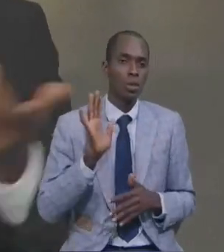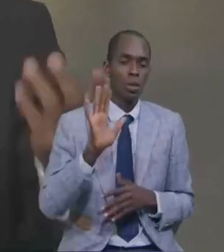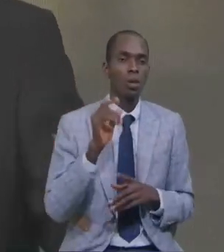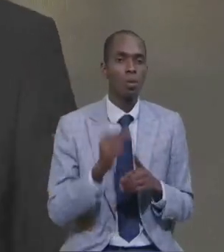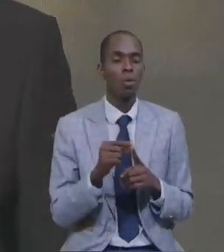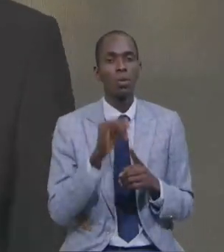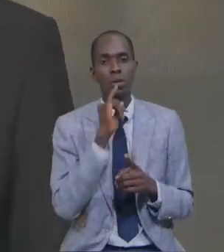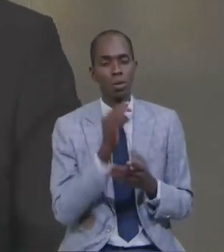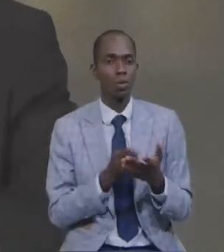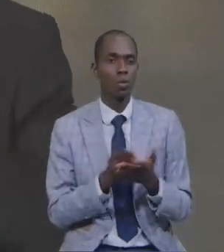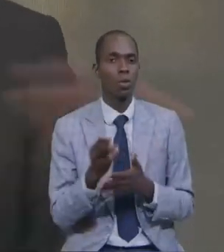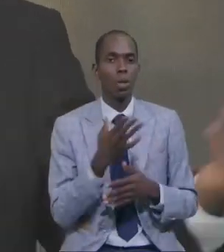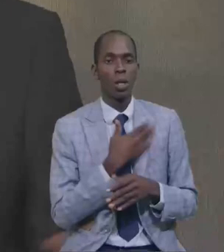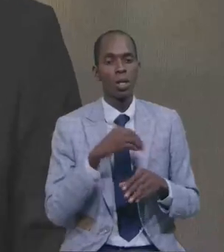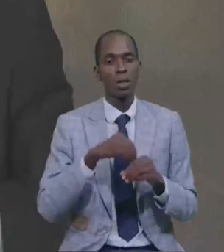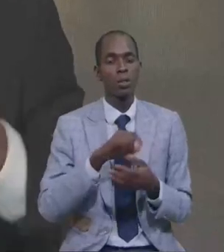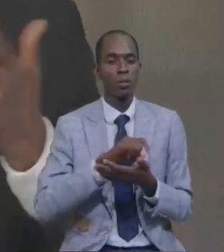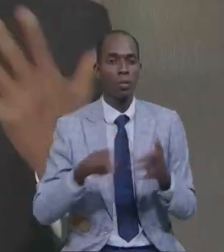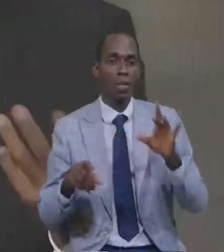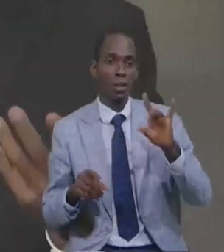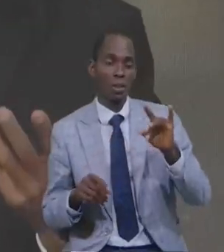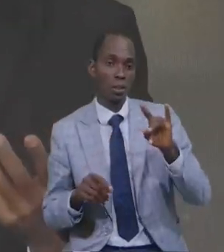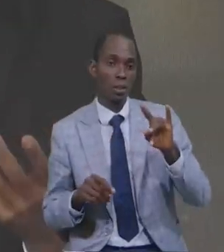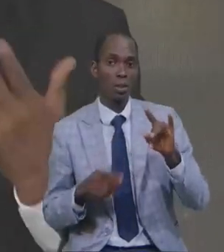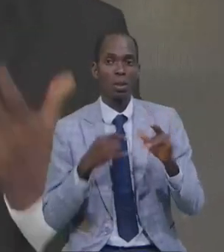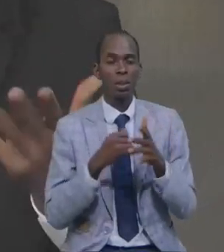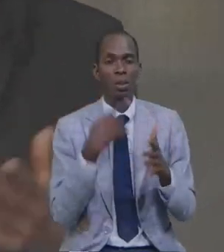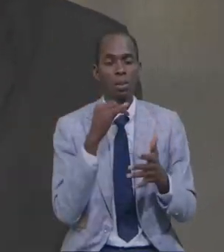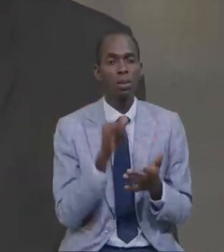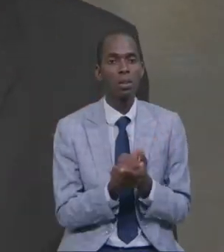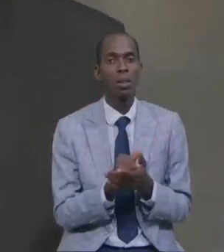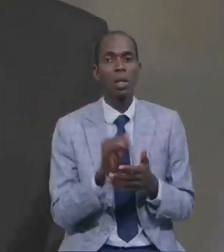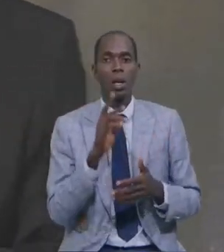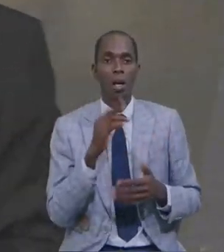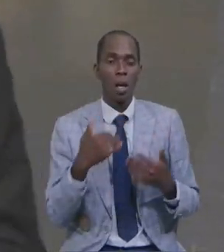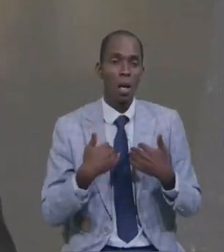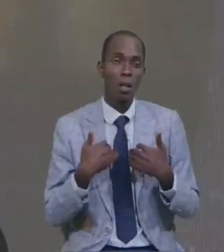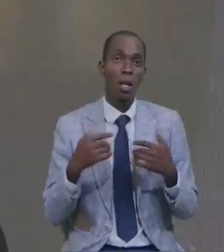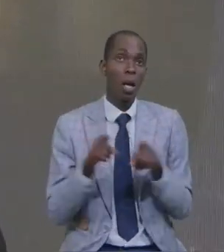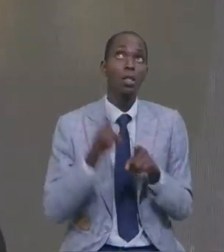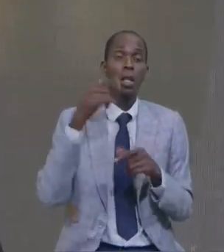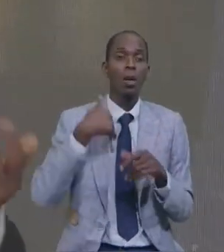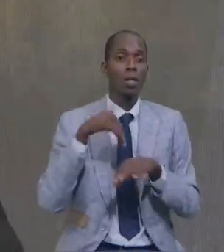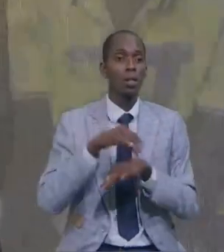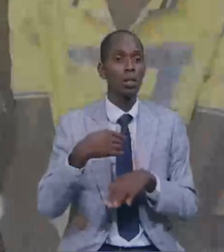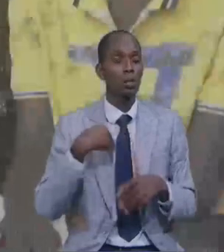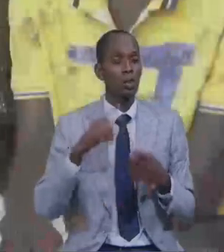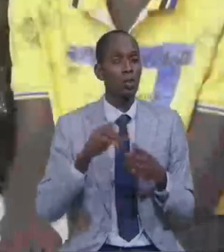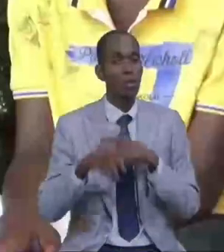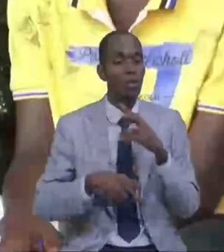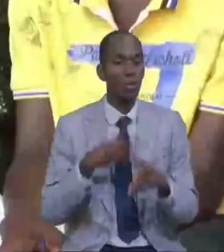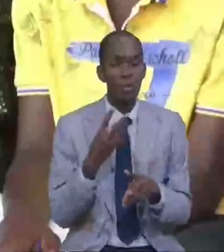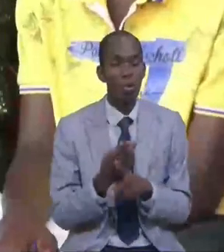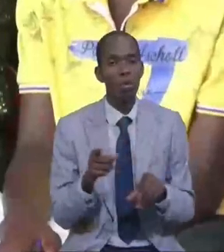il dit, comme tu m'envoies dans le monde, alors je les envoie aussi dans le monde.